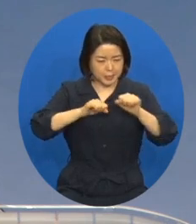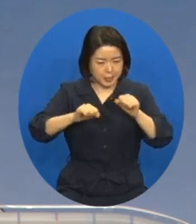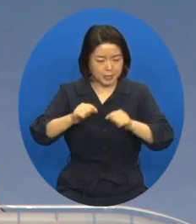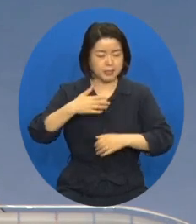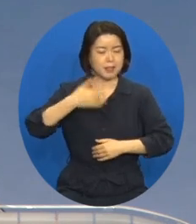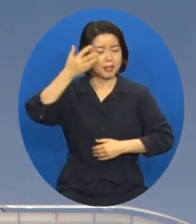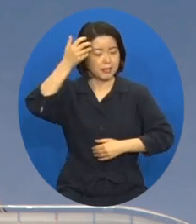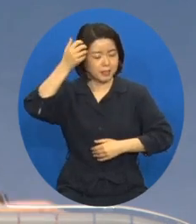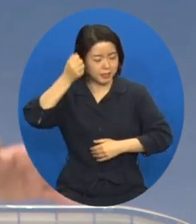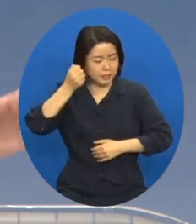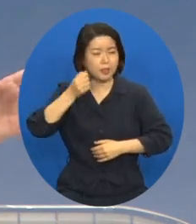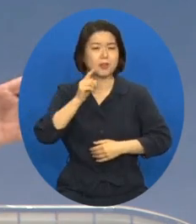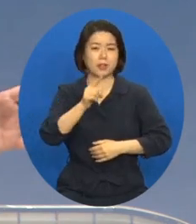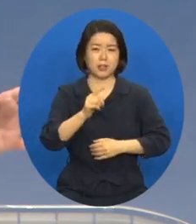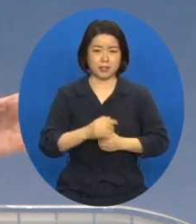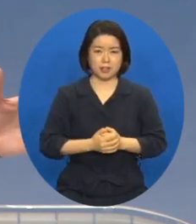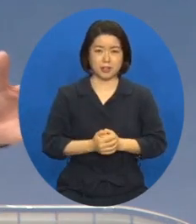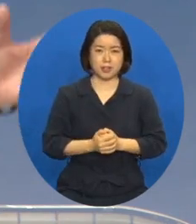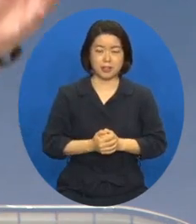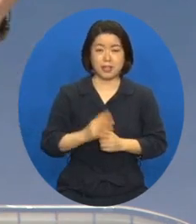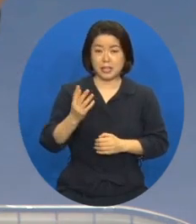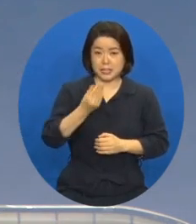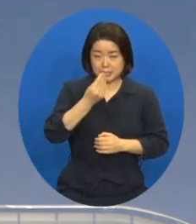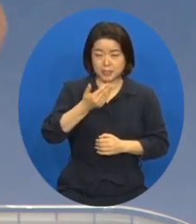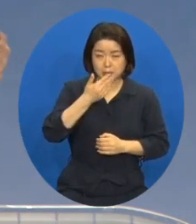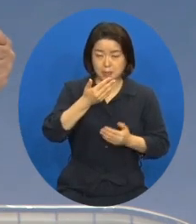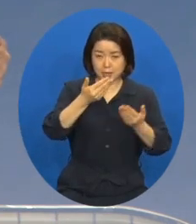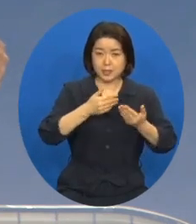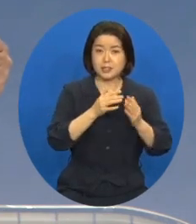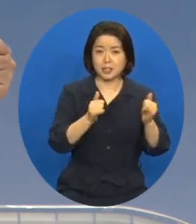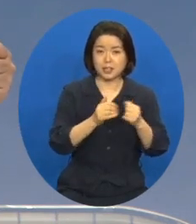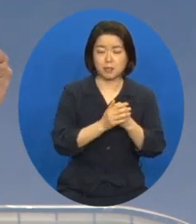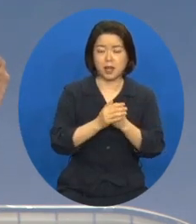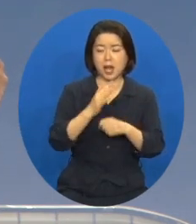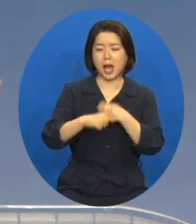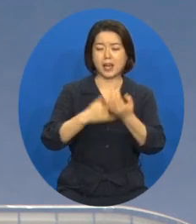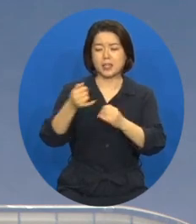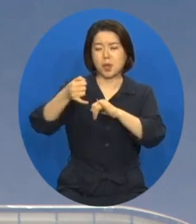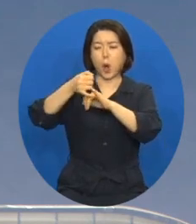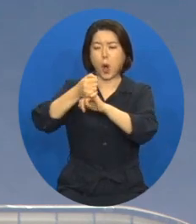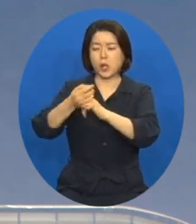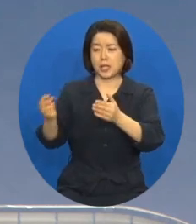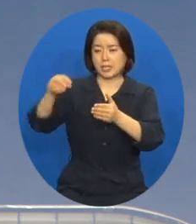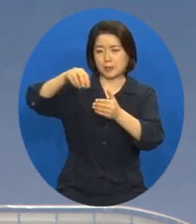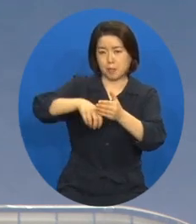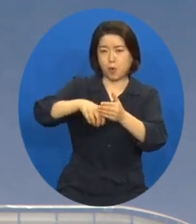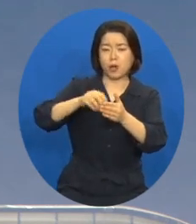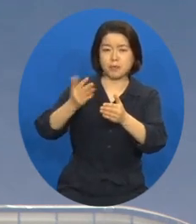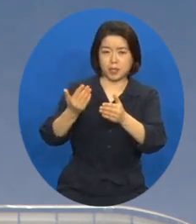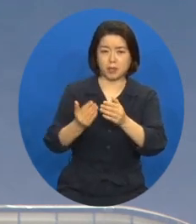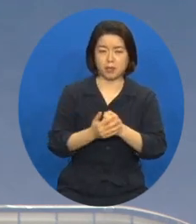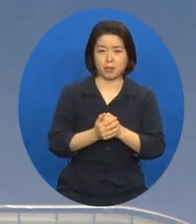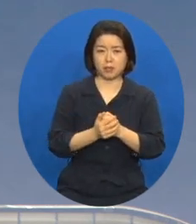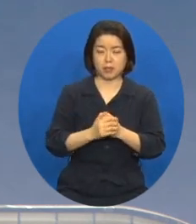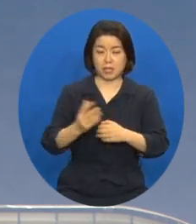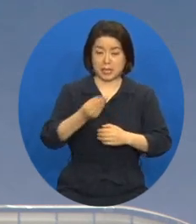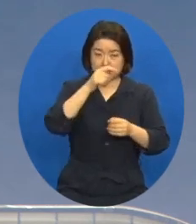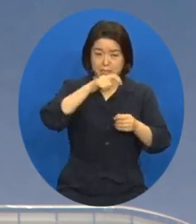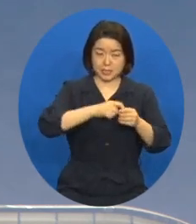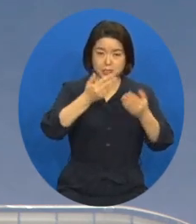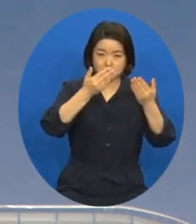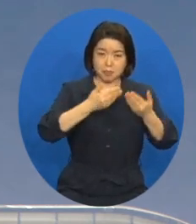기억하여라. 성찬을 받은 사람은 하나님의 언약 속에 들어가는 겁니다. 성찬 받은 사람이라는 게 무슨